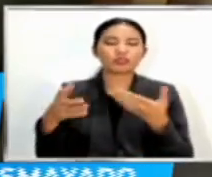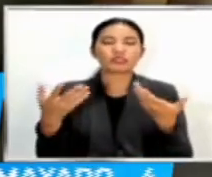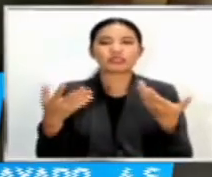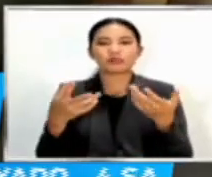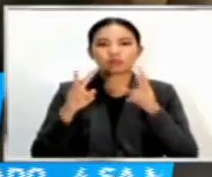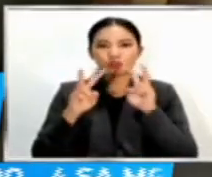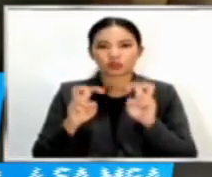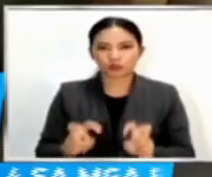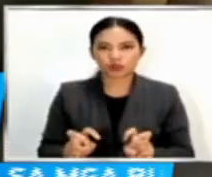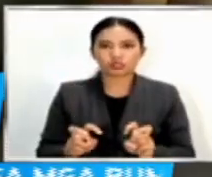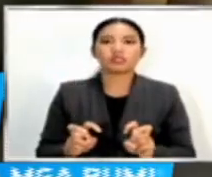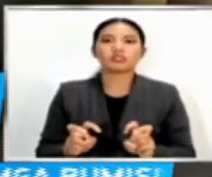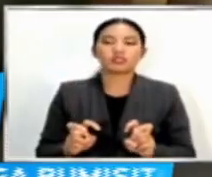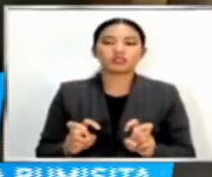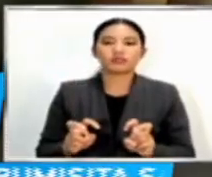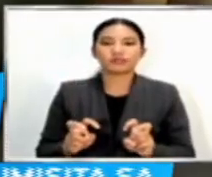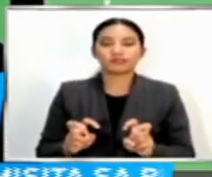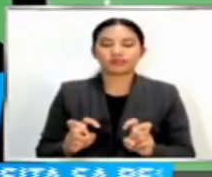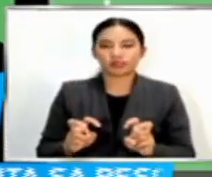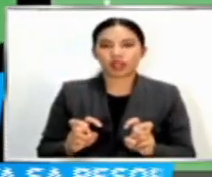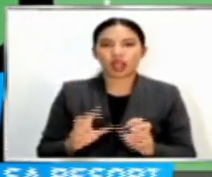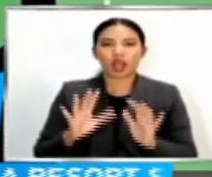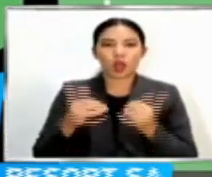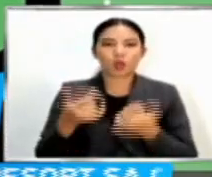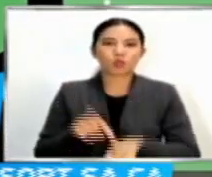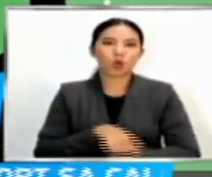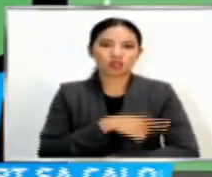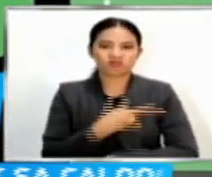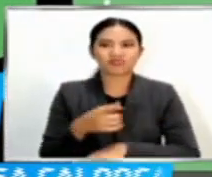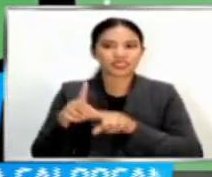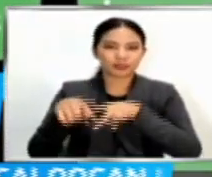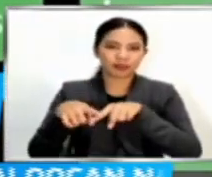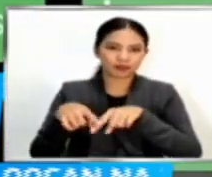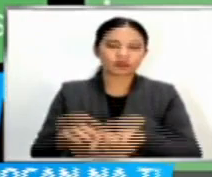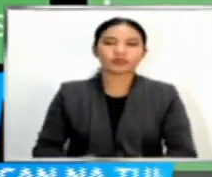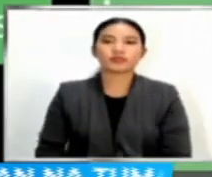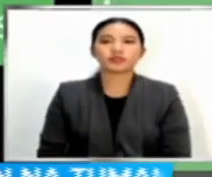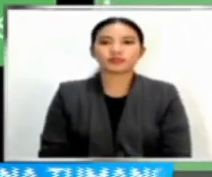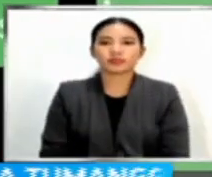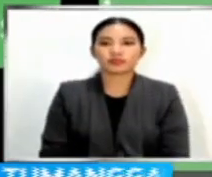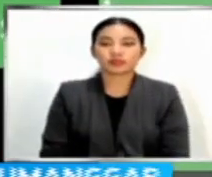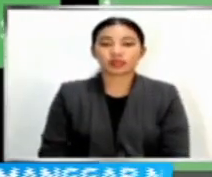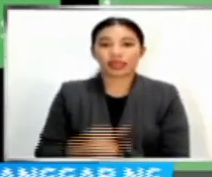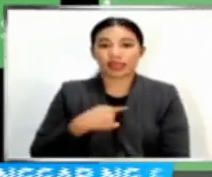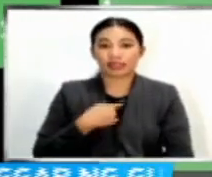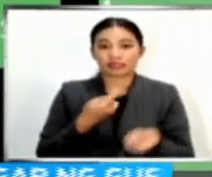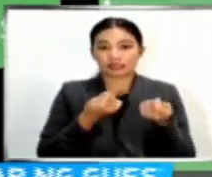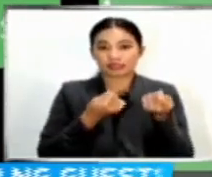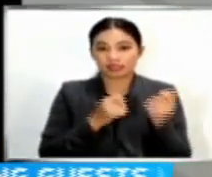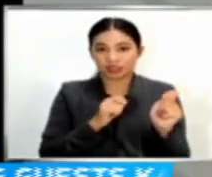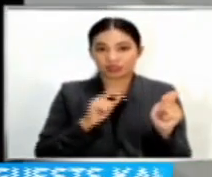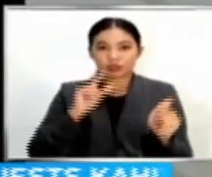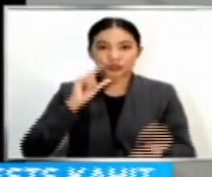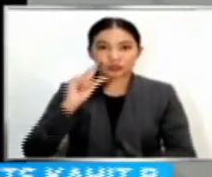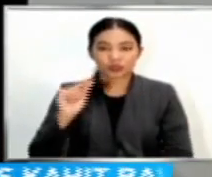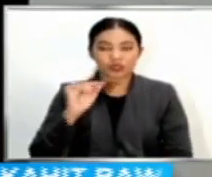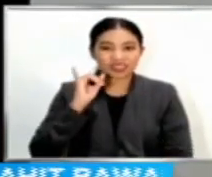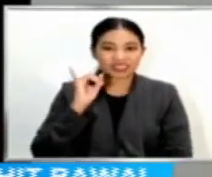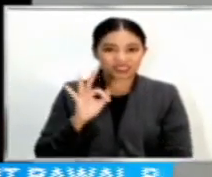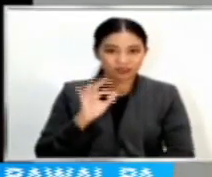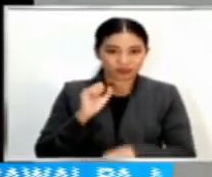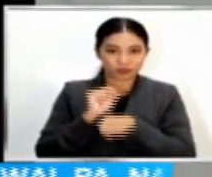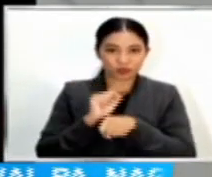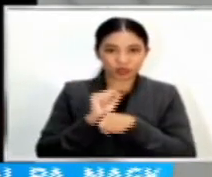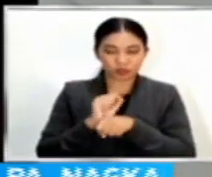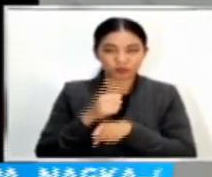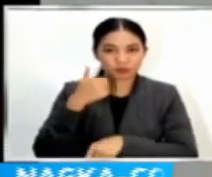abutin para matugunan ang inyo pong mga sumbong. Sinubukan ko mag-text sa e-sumbong hotline para malaman kung gagana ito. Matapos ng ilang